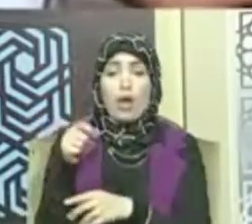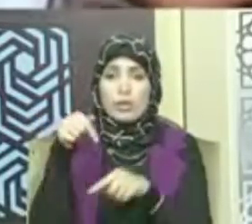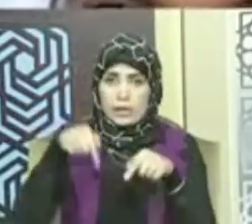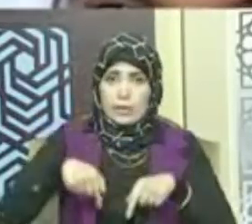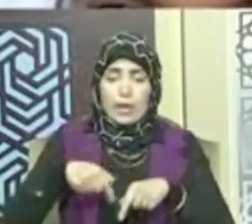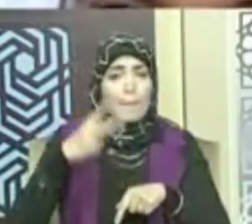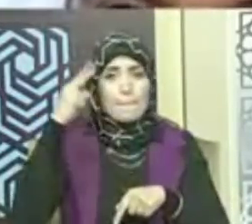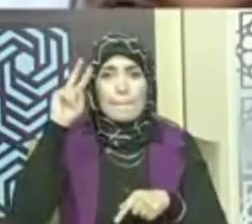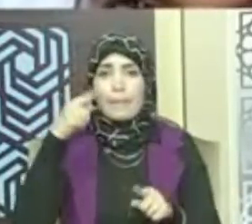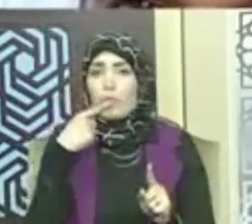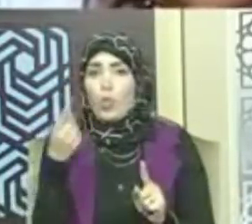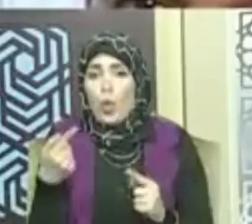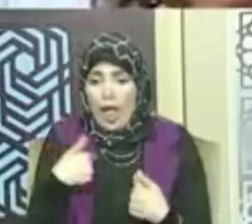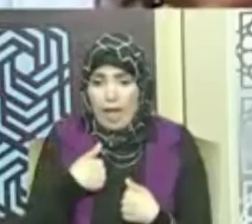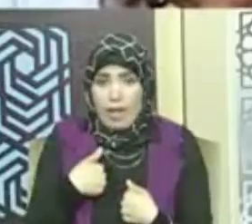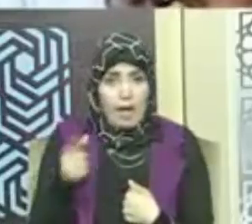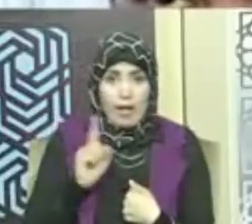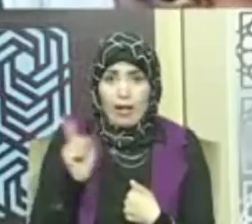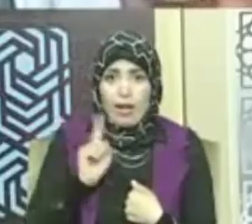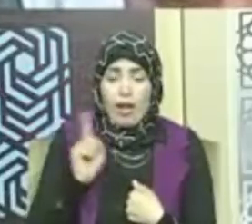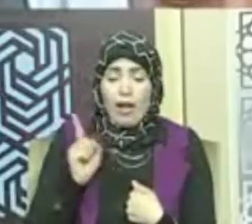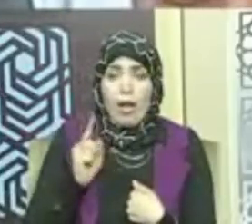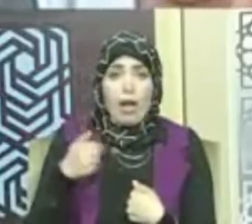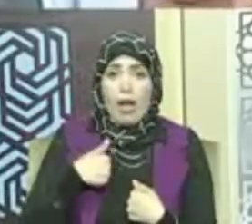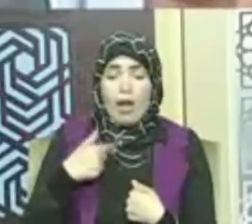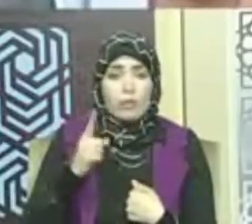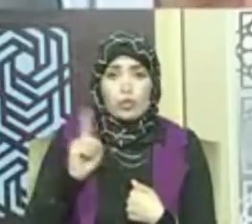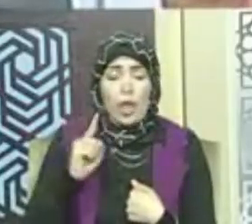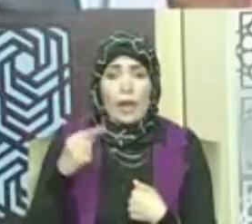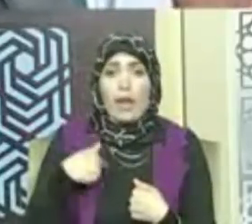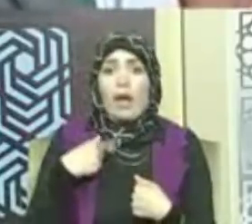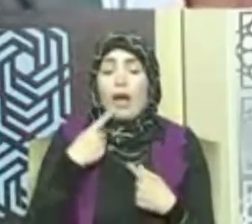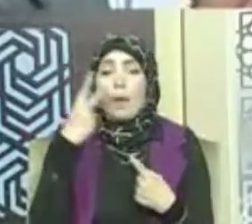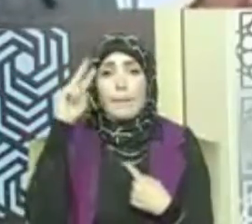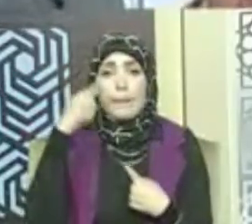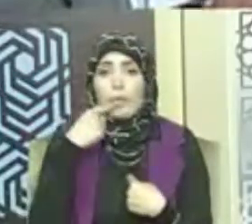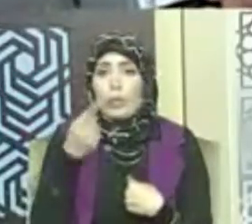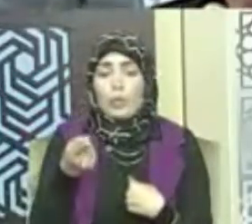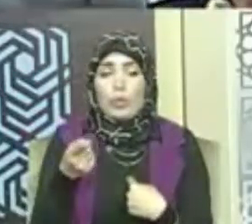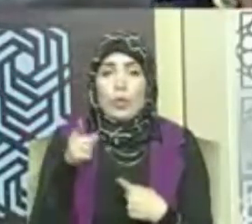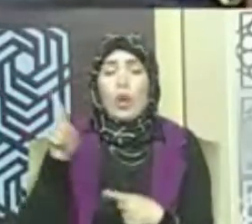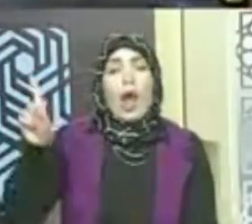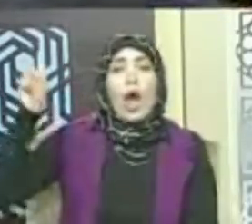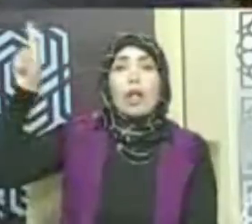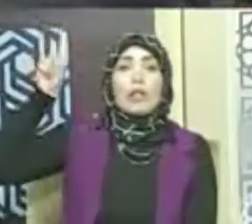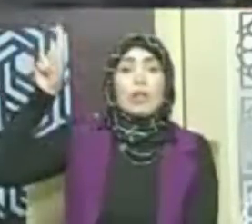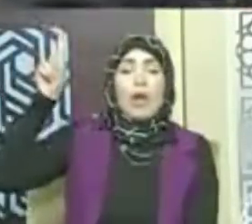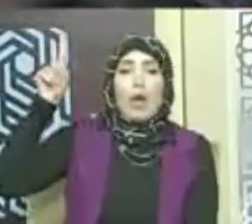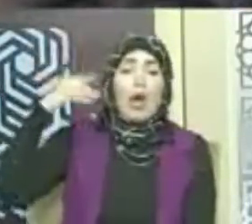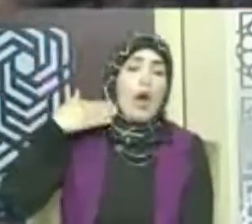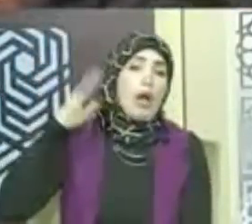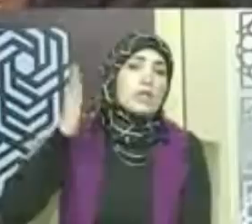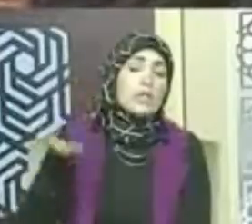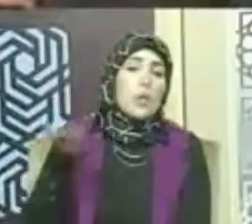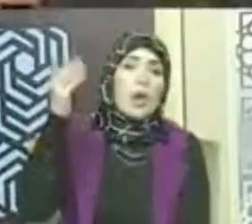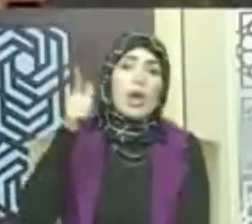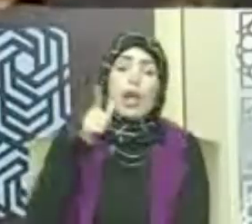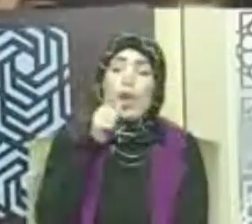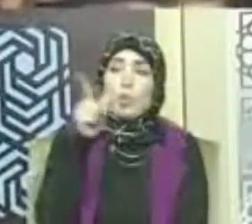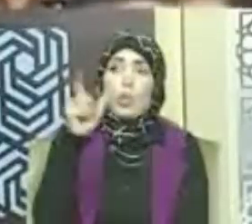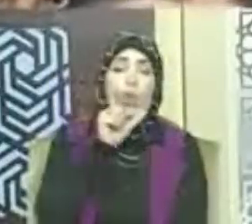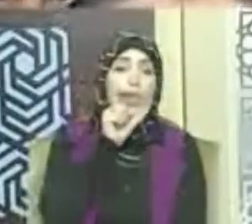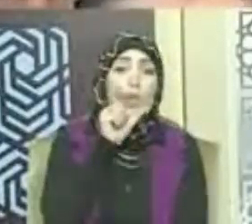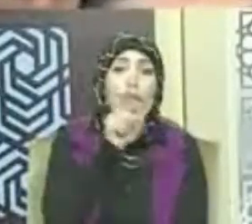من قبل من؟ ليس من قبلنا نحن، إنما من قبل الله رب العزة